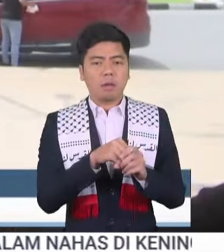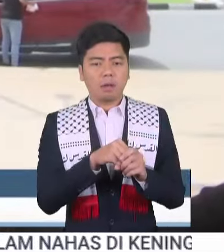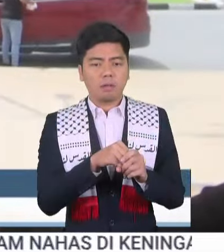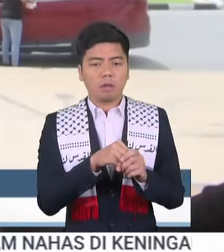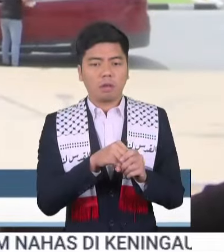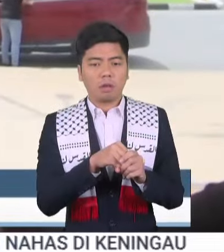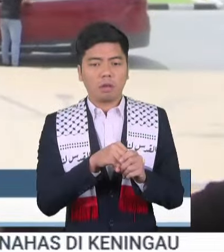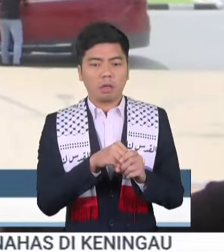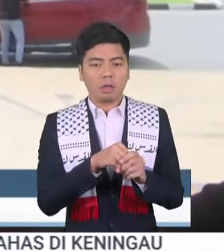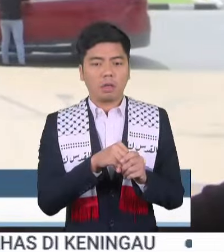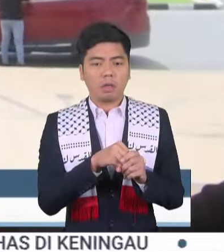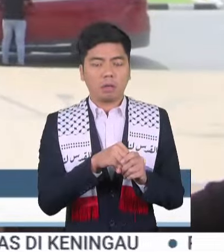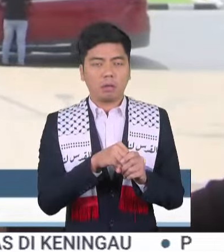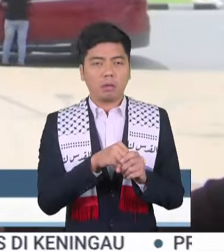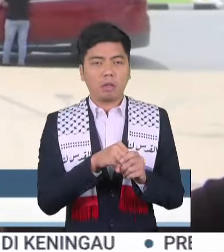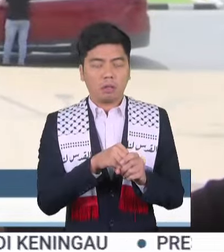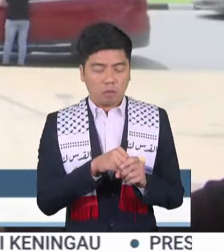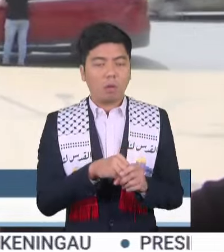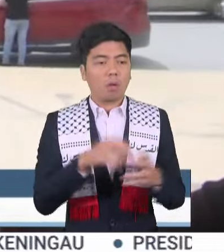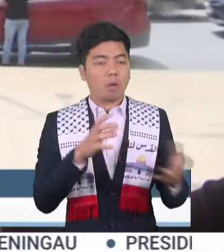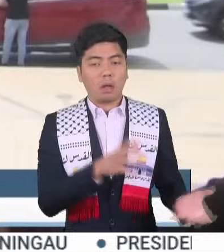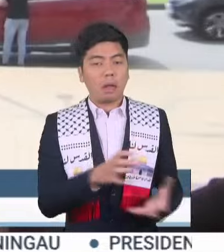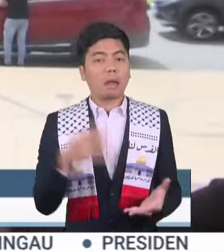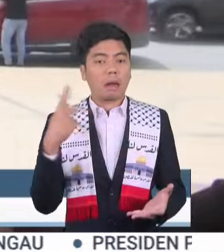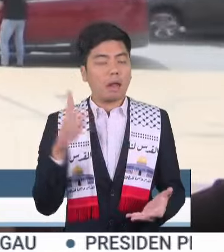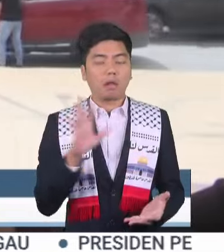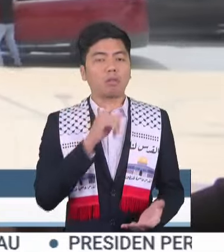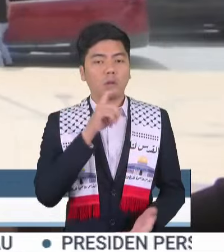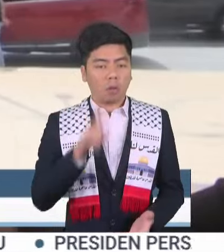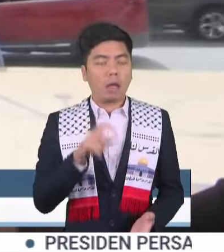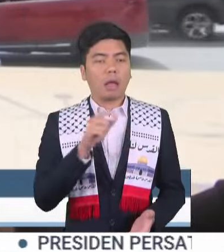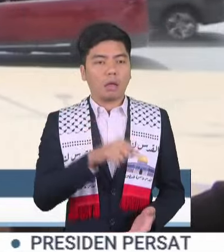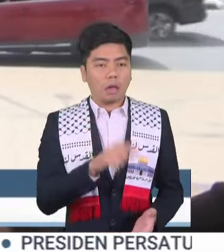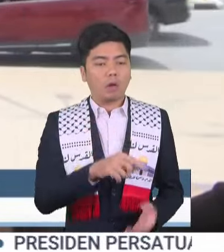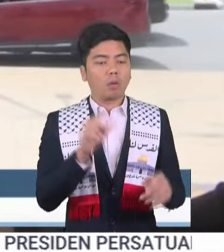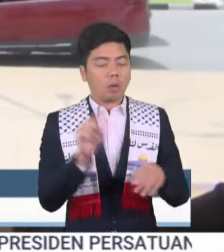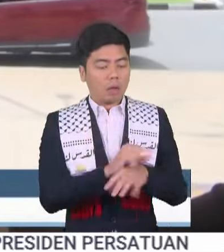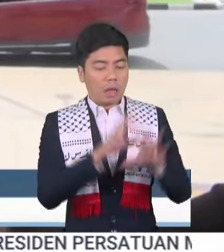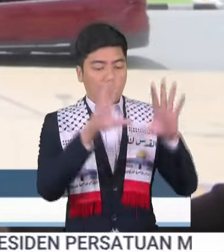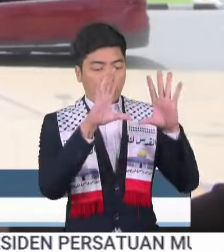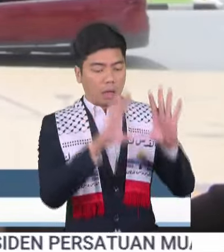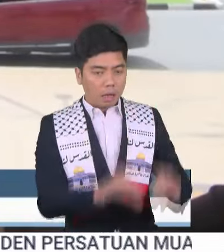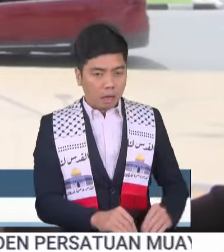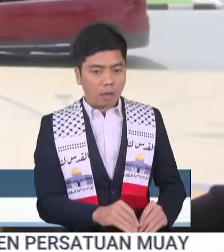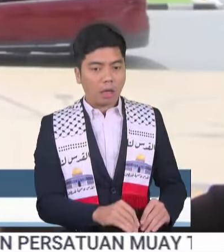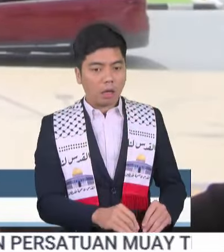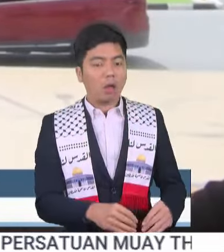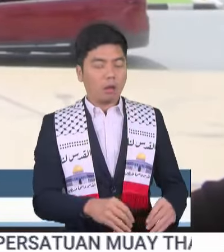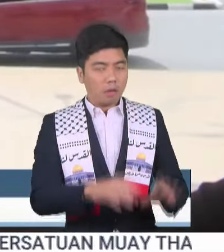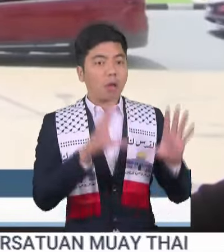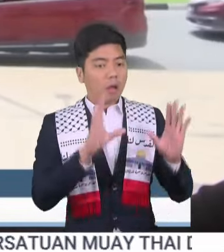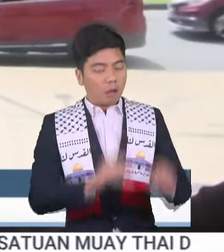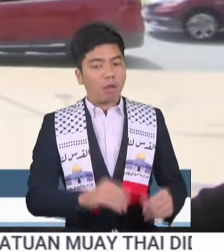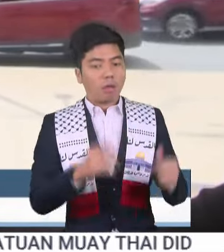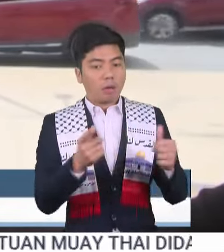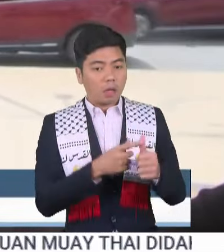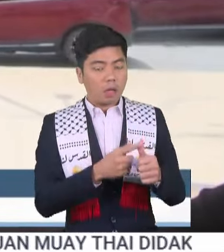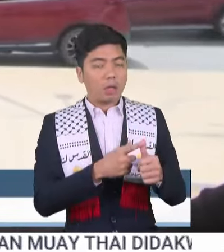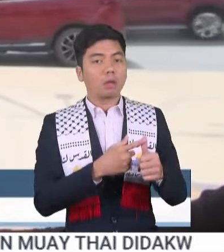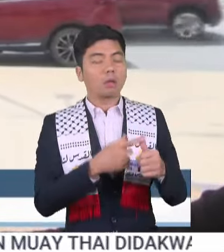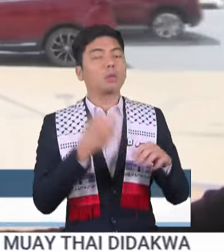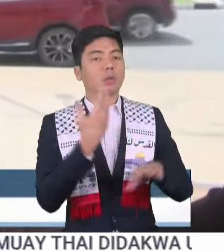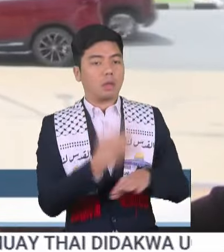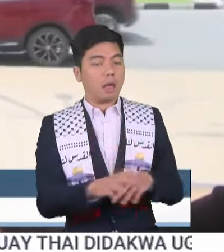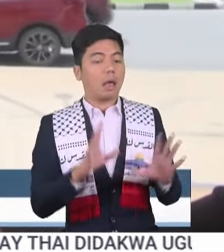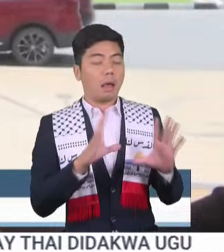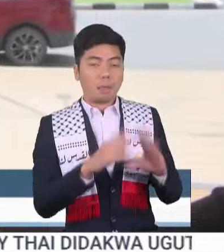Sibuklah kita berkaut ke kedai, pakai dulu sebab ya sudah dibelanja harga pertama ya. Sudah dibelanja, pakai dulu. Mungkin sudah habis,